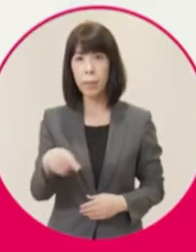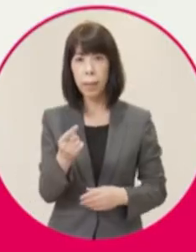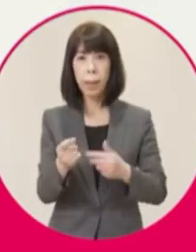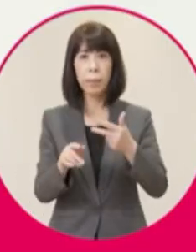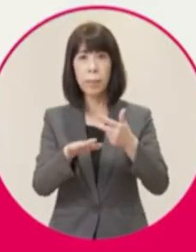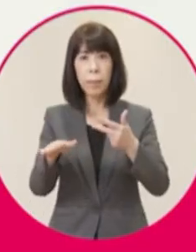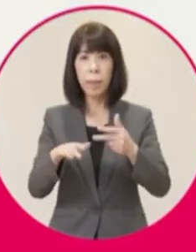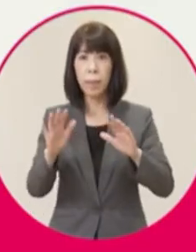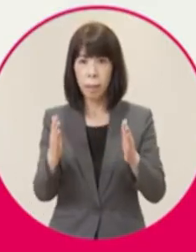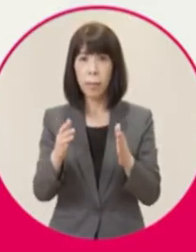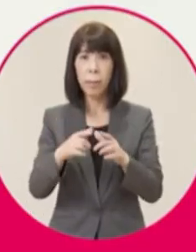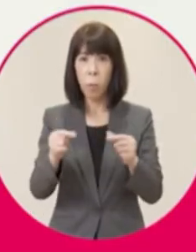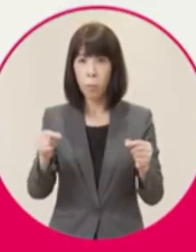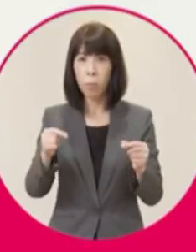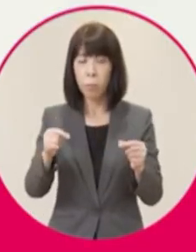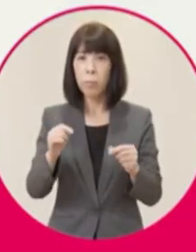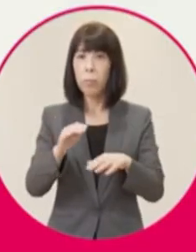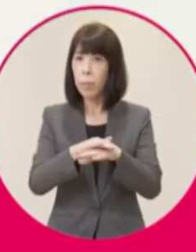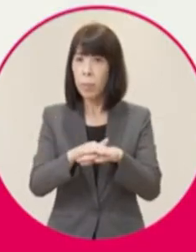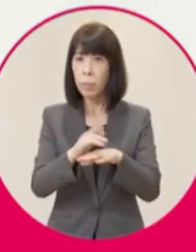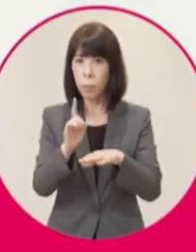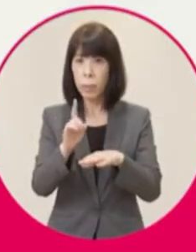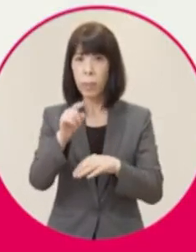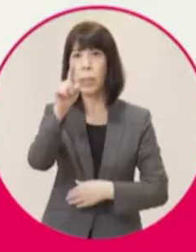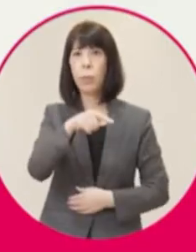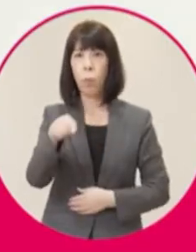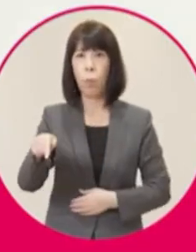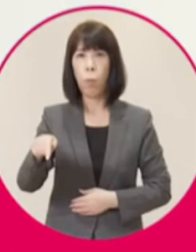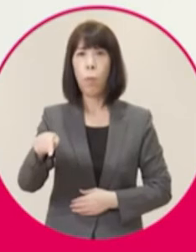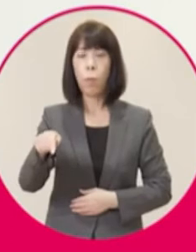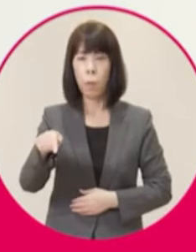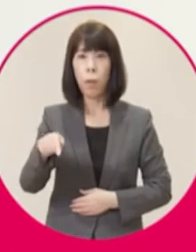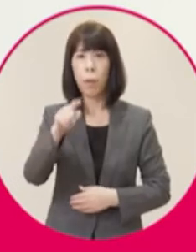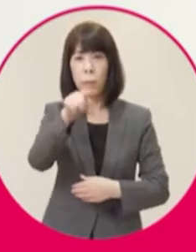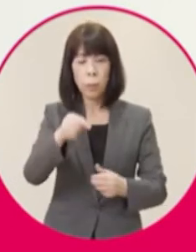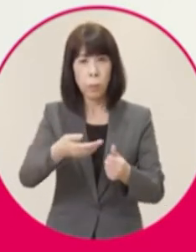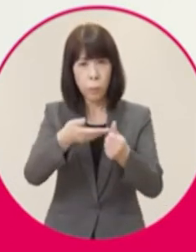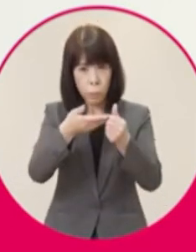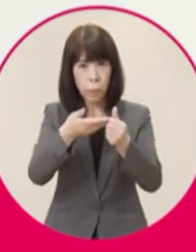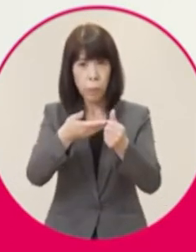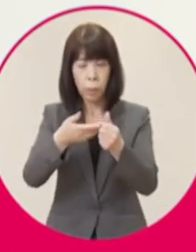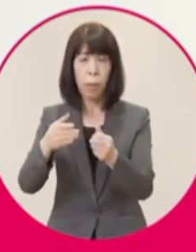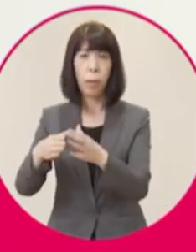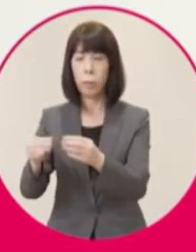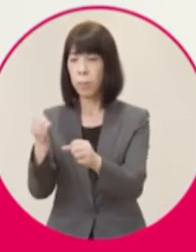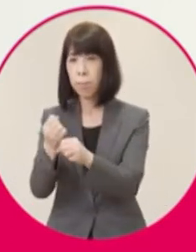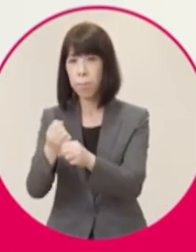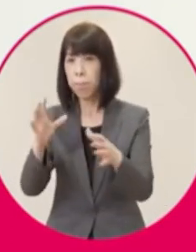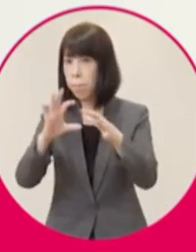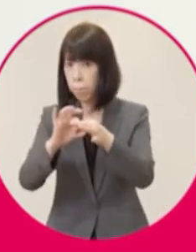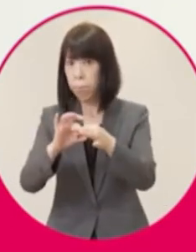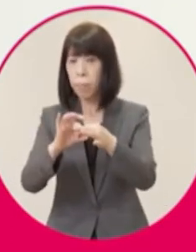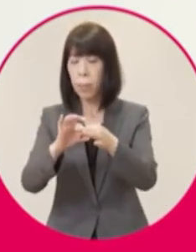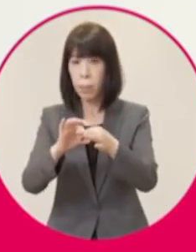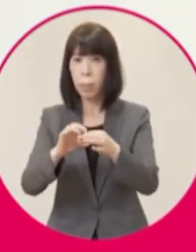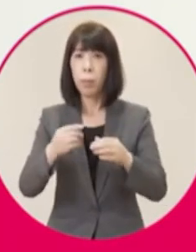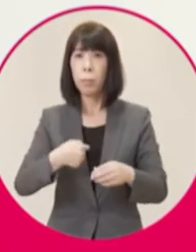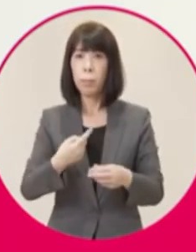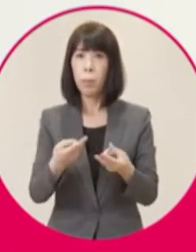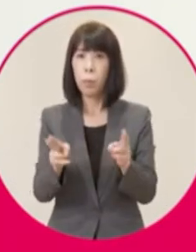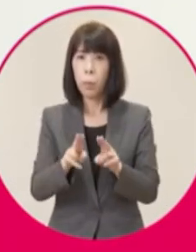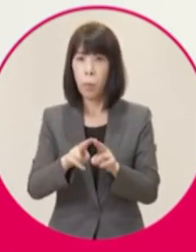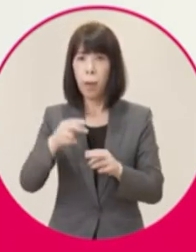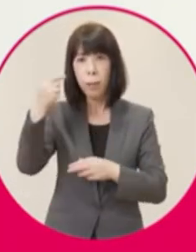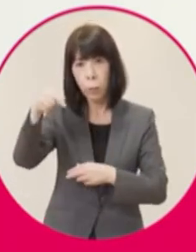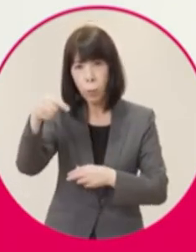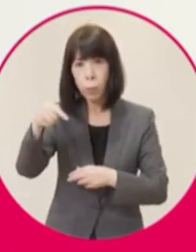天然資源のない日本にとって最大の資源は人材です。人づくりこそ国づくり。国民民主党は教